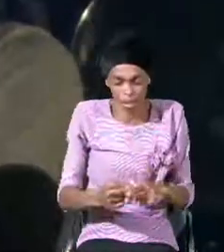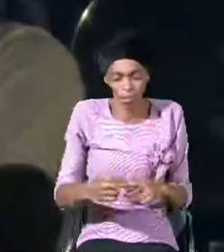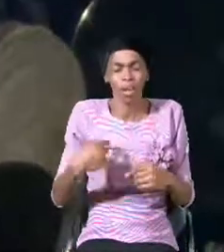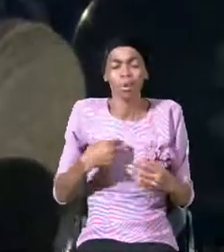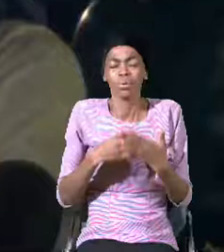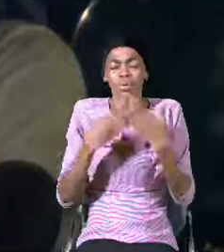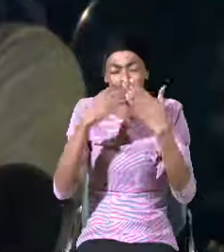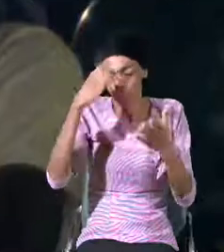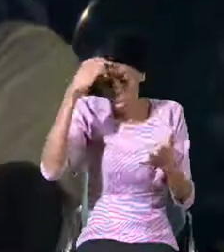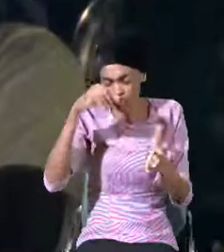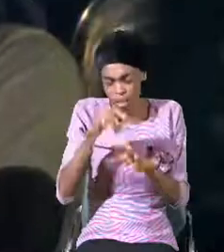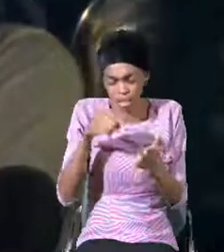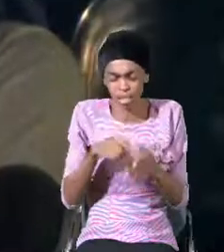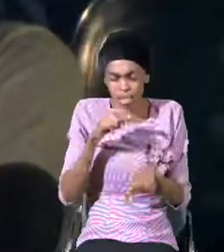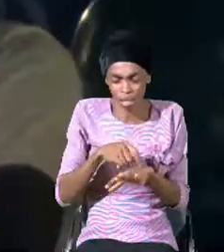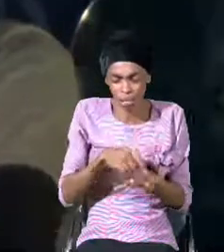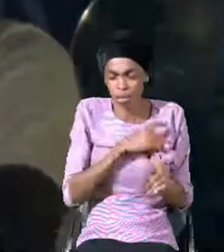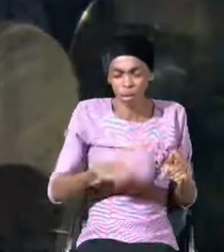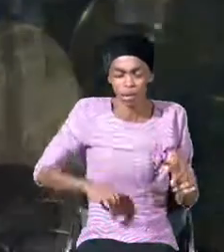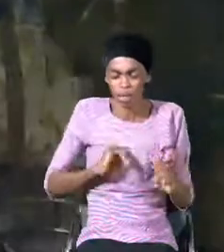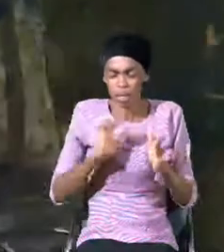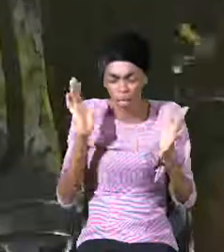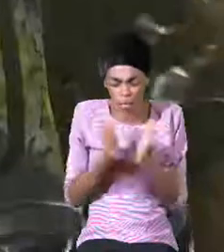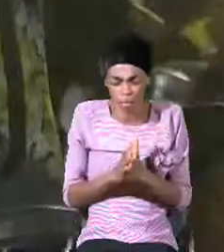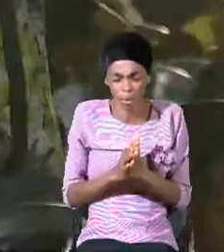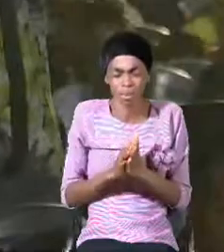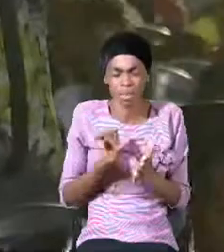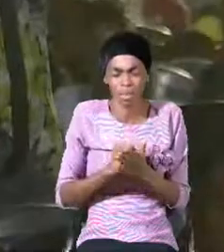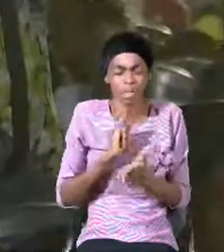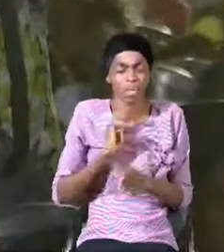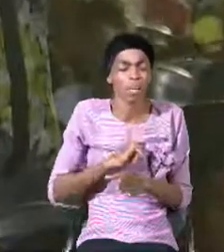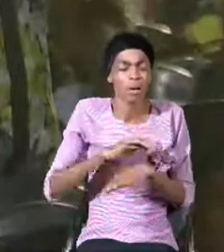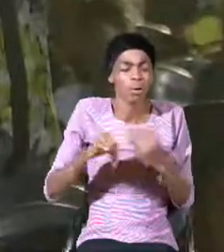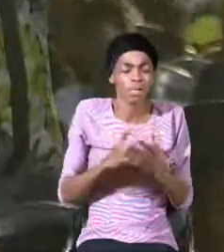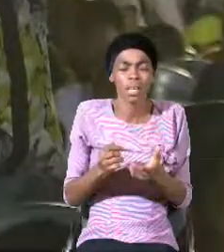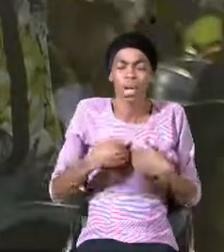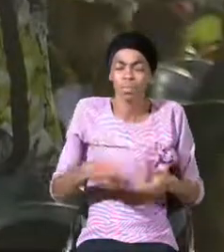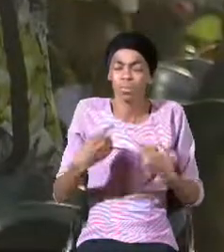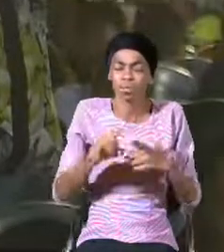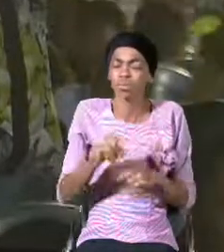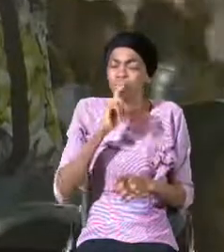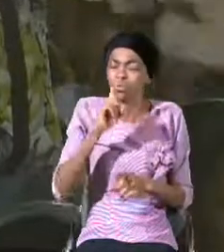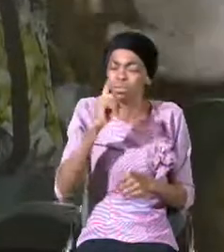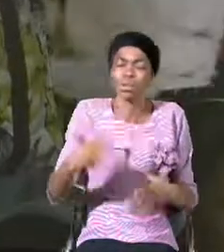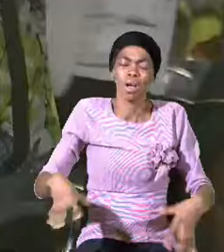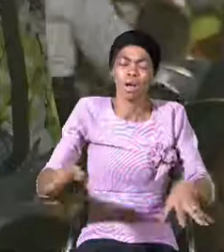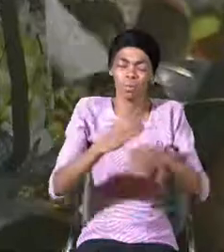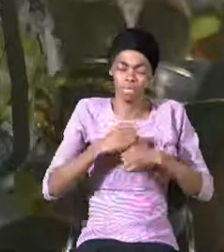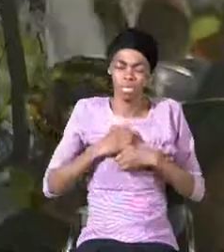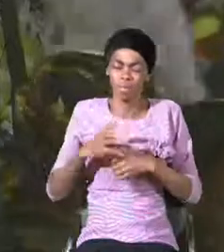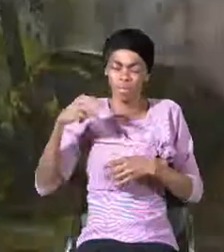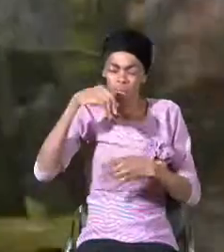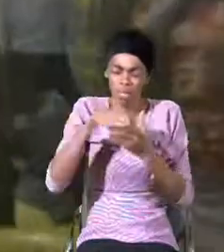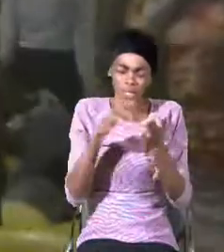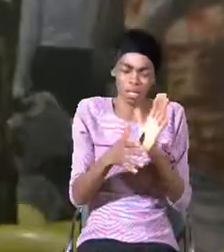nous te remercions en ce moment. Seigneur, je prie. Tous ceux qui viennent sincèrement aujourd'hui, reçois-les au